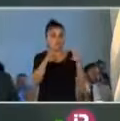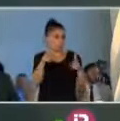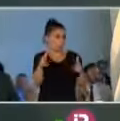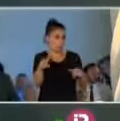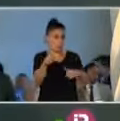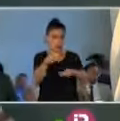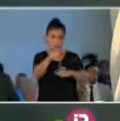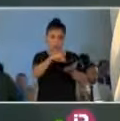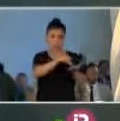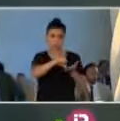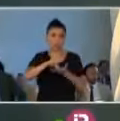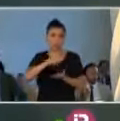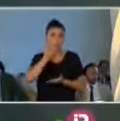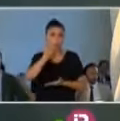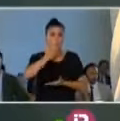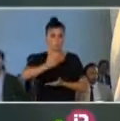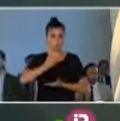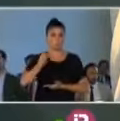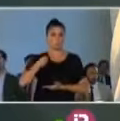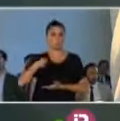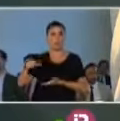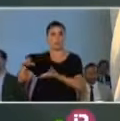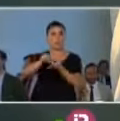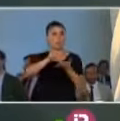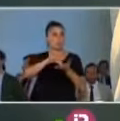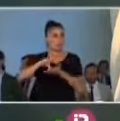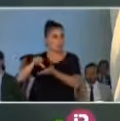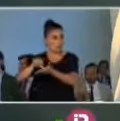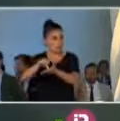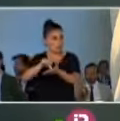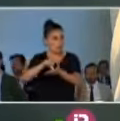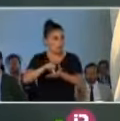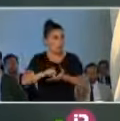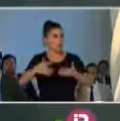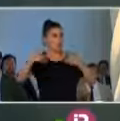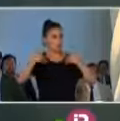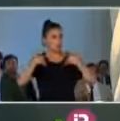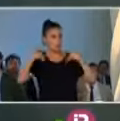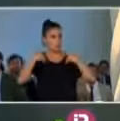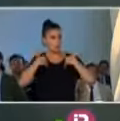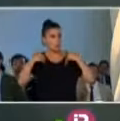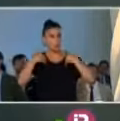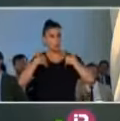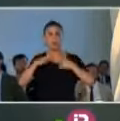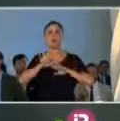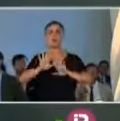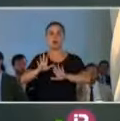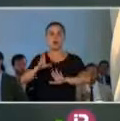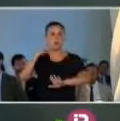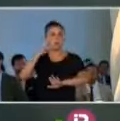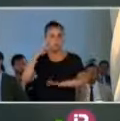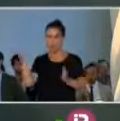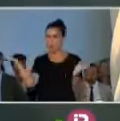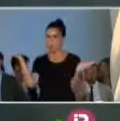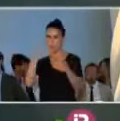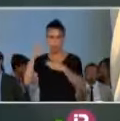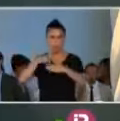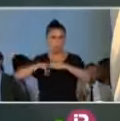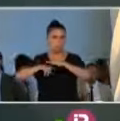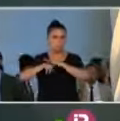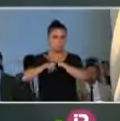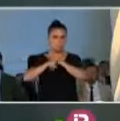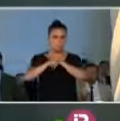ciutadania. Una ciutadania que ha tornat a triar progrés, avançar sense por, però tots junts, en seguretat